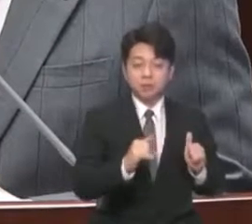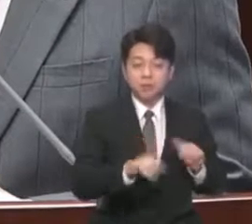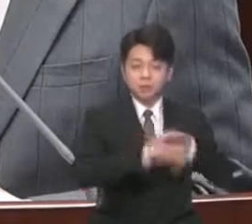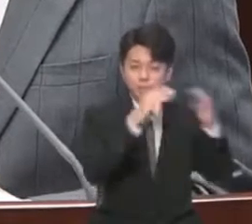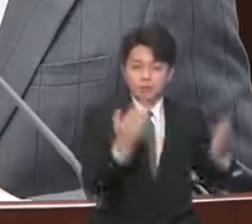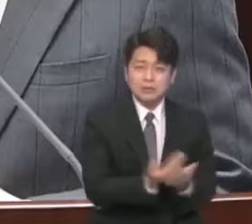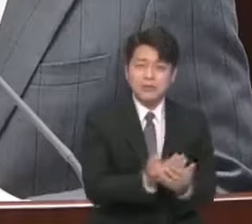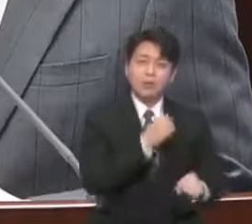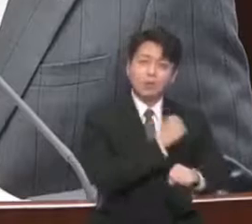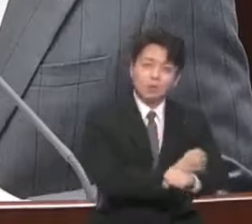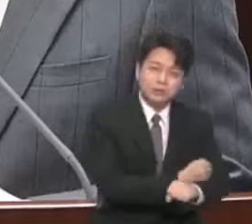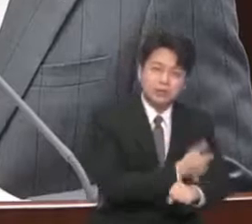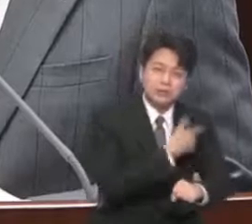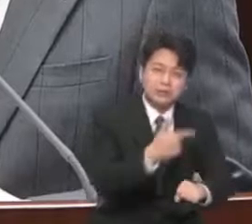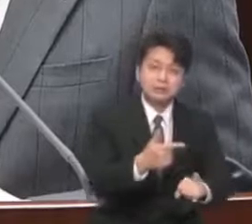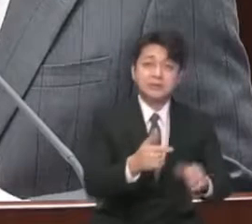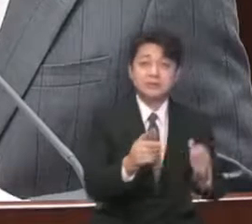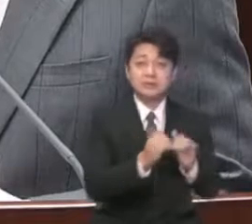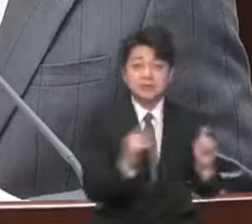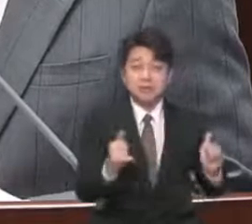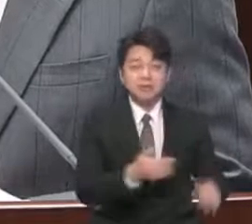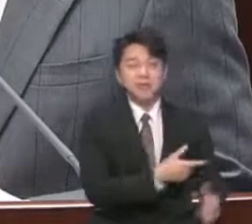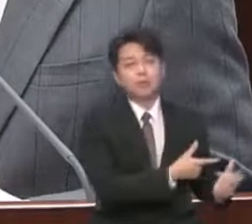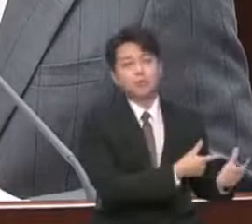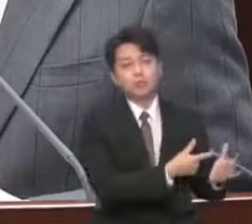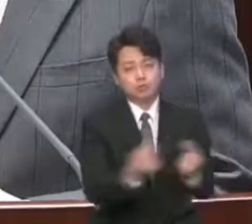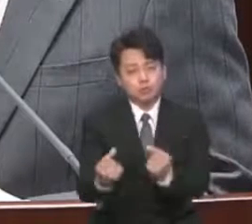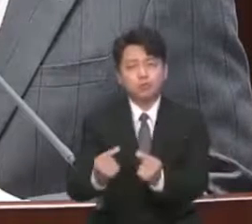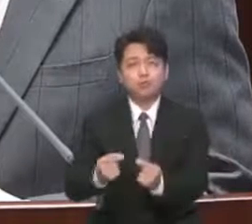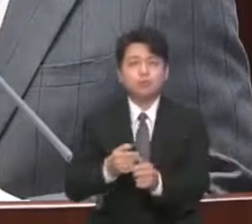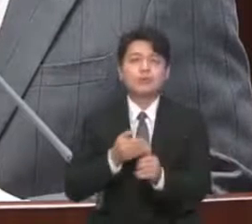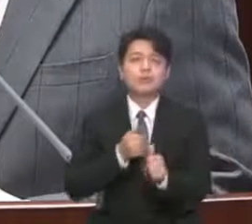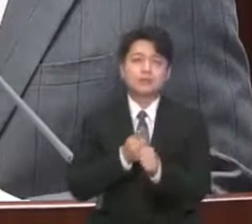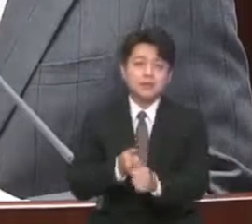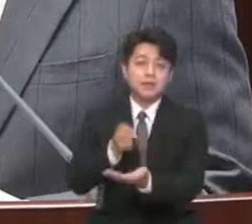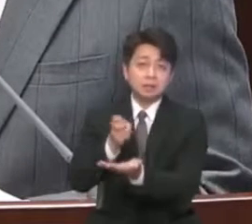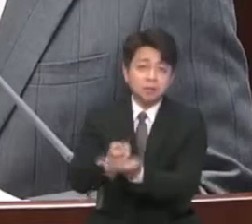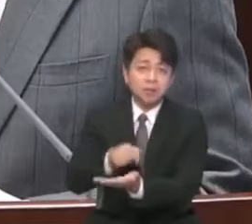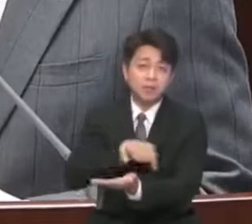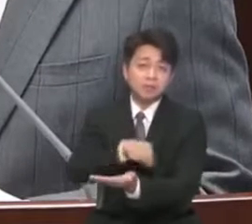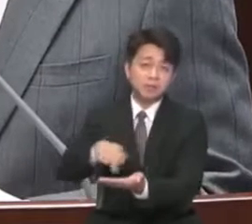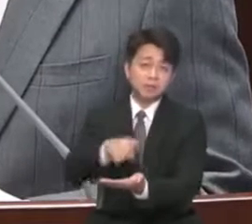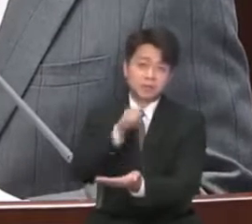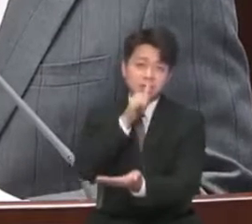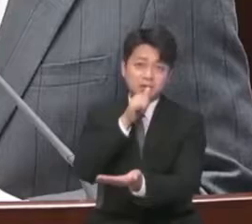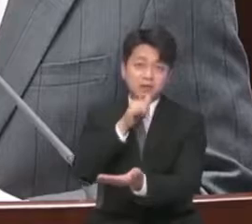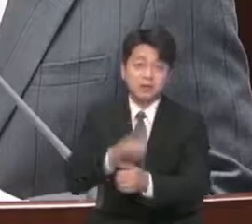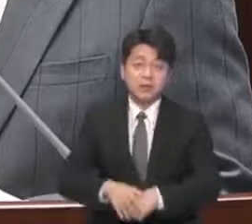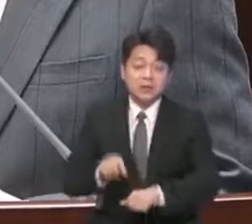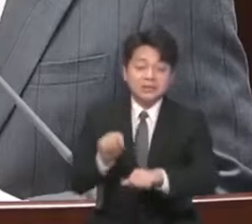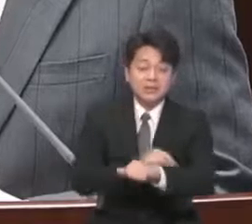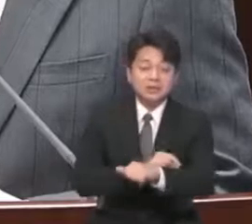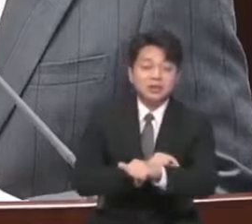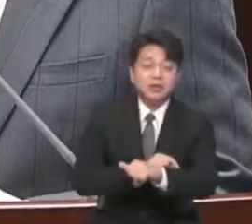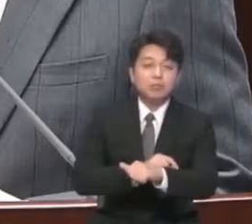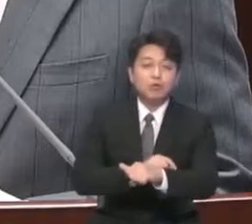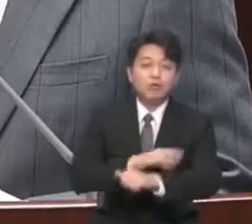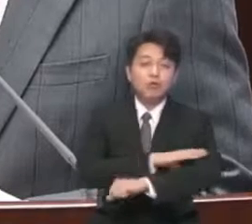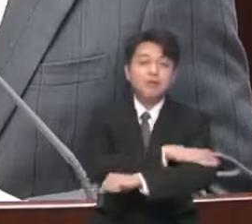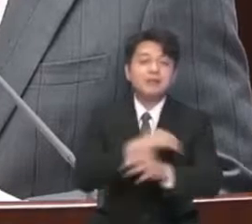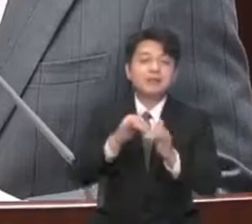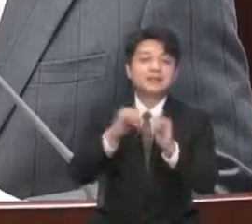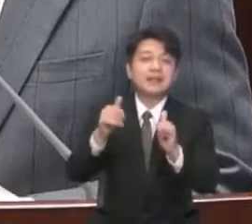헌신하고 있는 모든 장병들한테 공통적으로 적용되는 규정과 훈령이지 누구